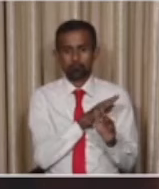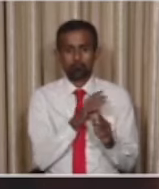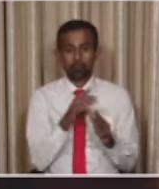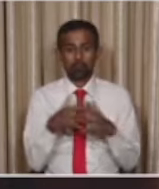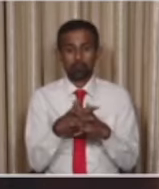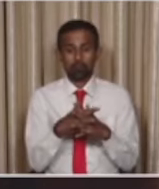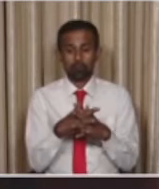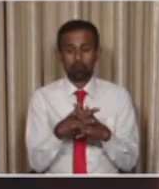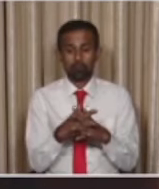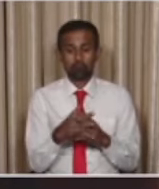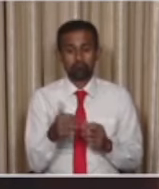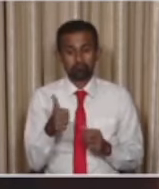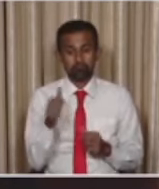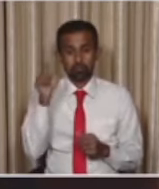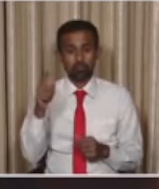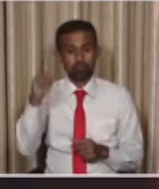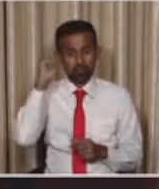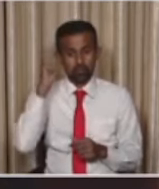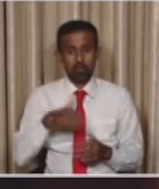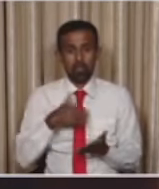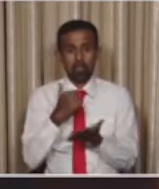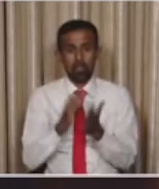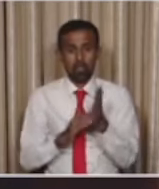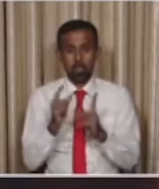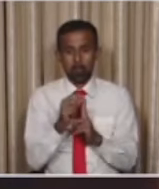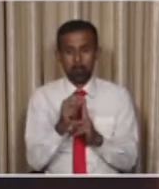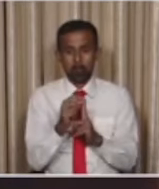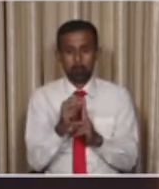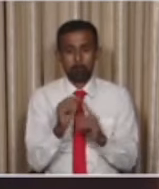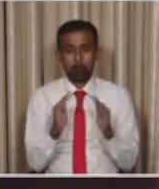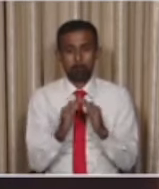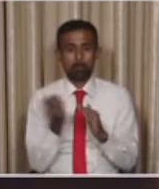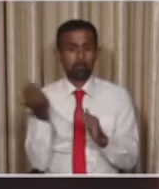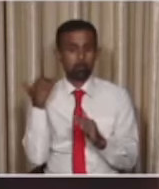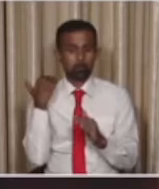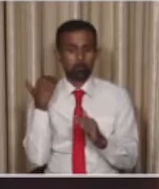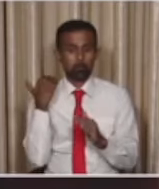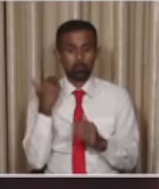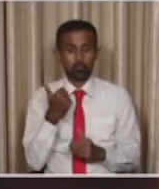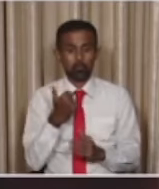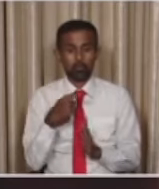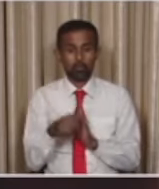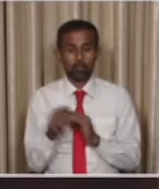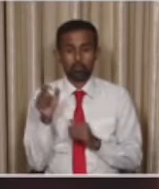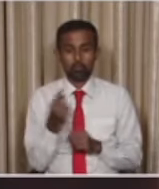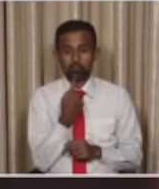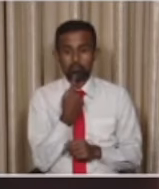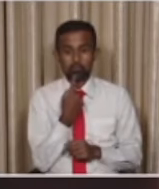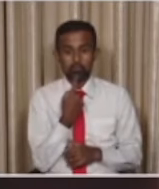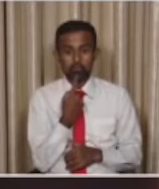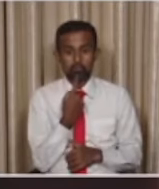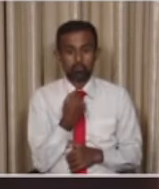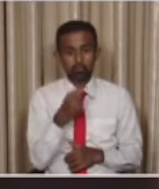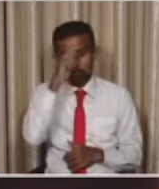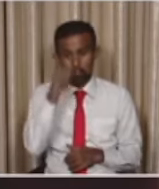වැලිමඩ හොල්ලන් හිටපු මිනිහෙක්. ඒ කාලේ හිටපු මායමති. පර්සි සමරවීරගේ ගේ පිටිපස්සේ හිටපු හොඳම ශ්‍රී ලංකාකාරයා කියනවා මං ඒවා මම